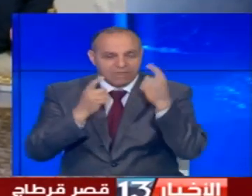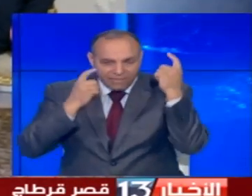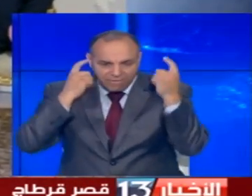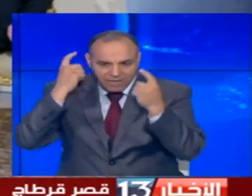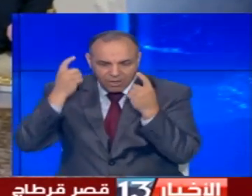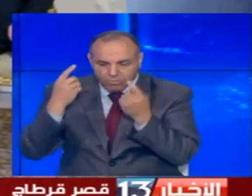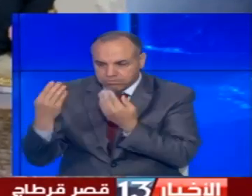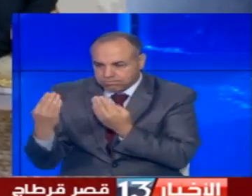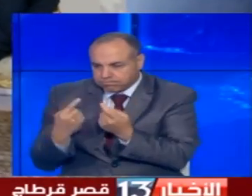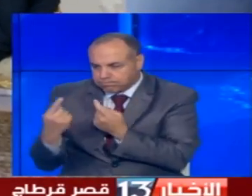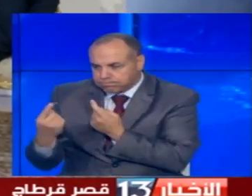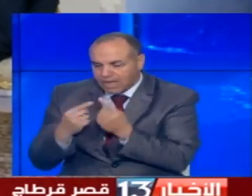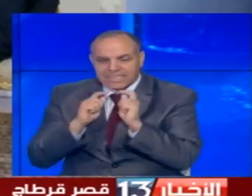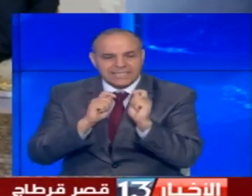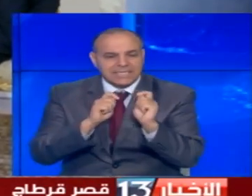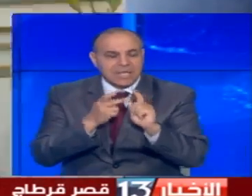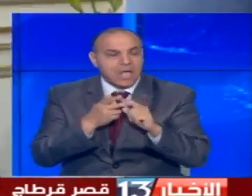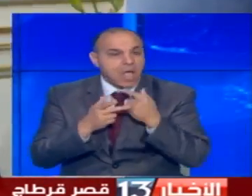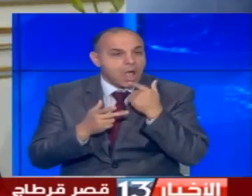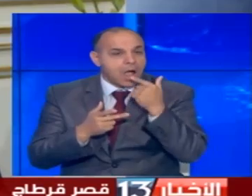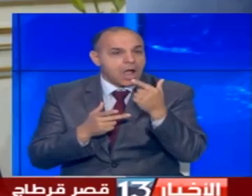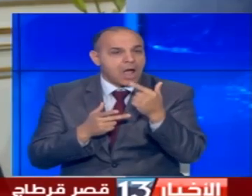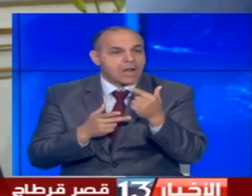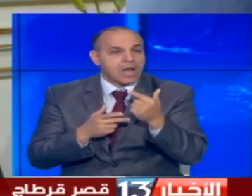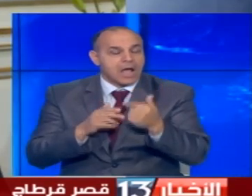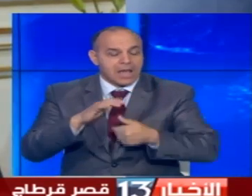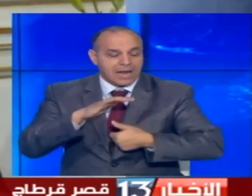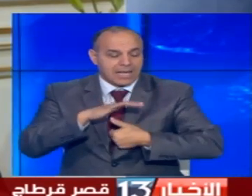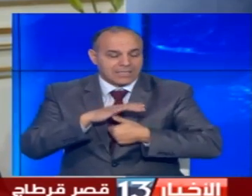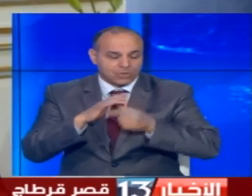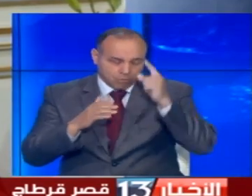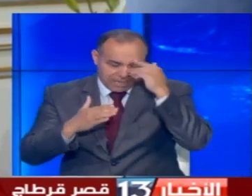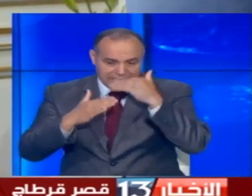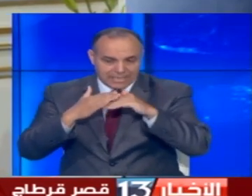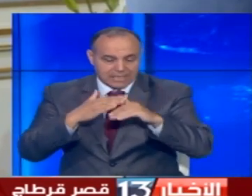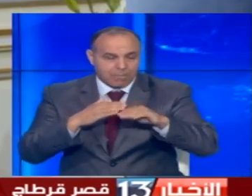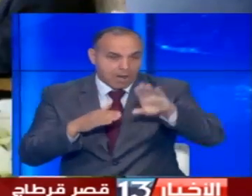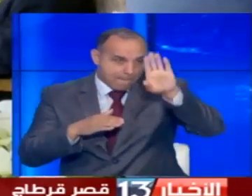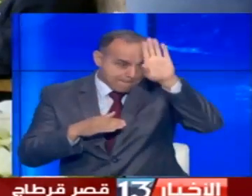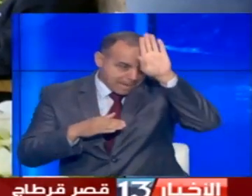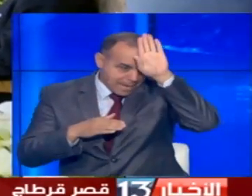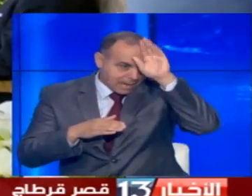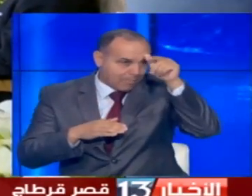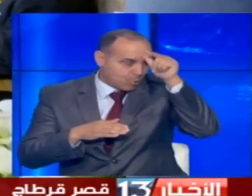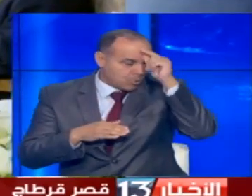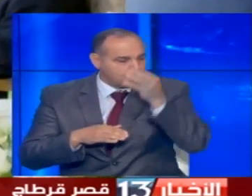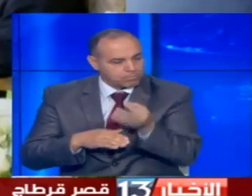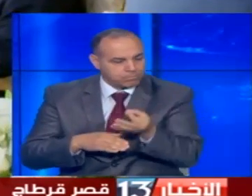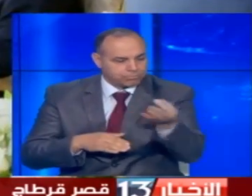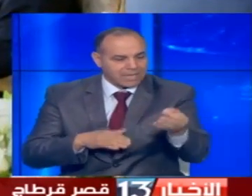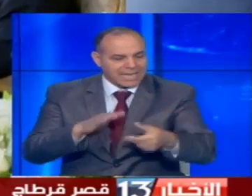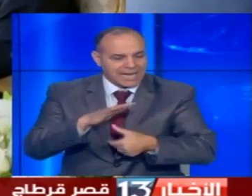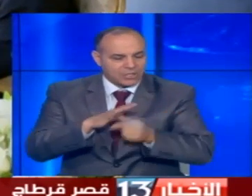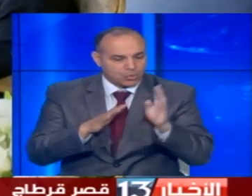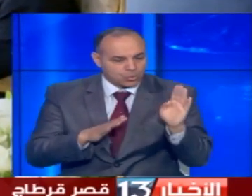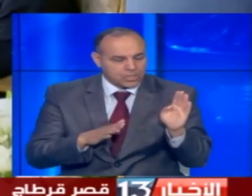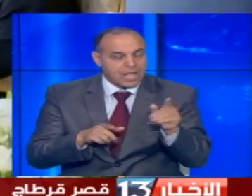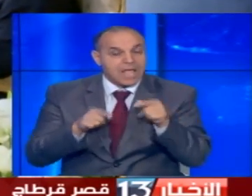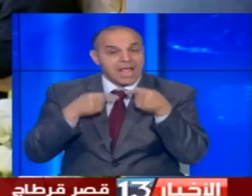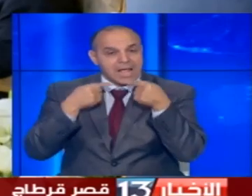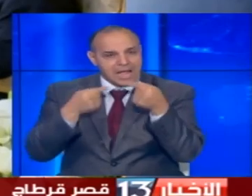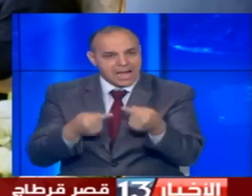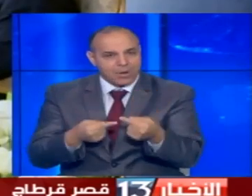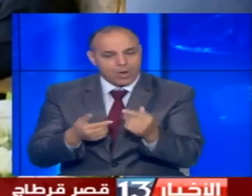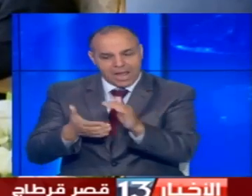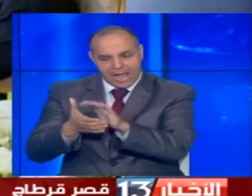والتشاور السياسي وقد ابلغ صفدي رئيس الجمهوريه رساله من العاهل الاردني الملك عبد الله بن الحسين كما اشاد بم